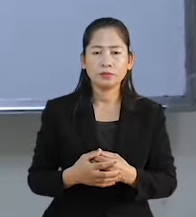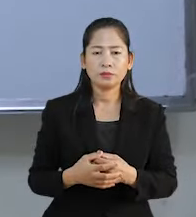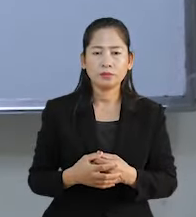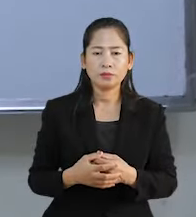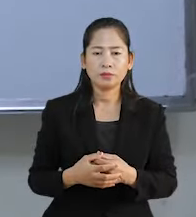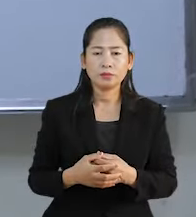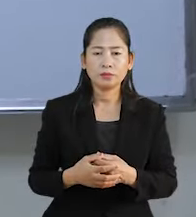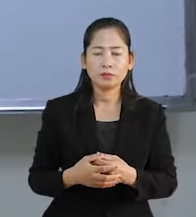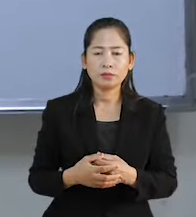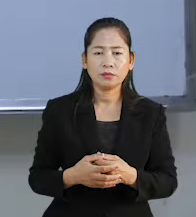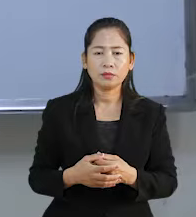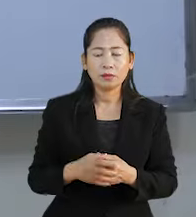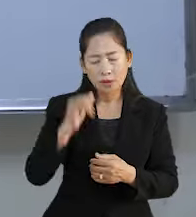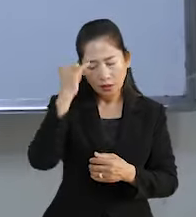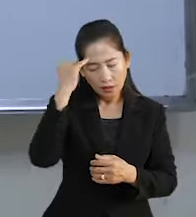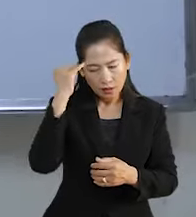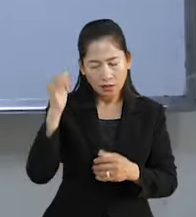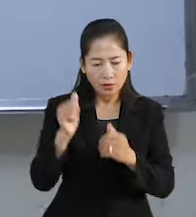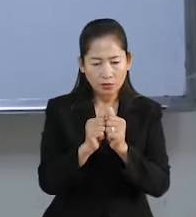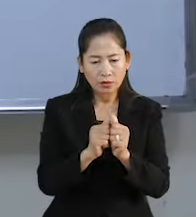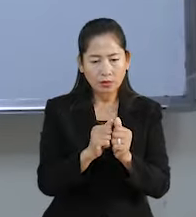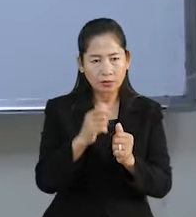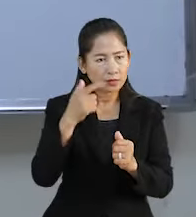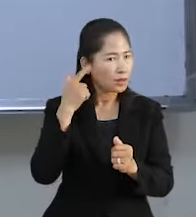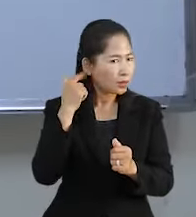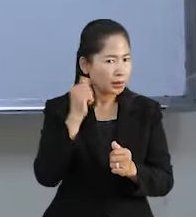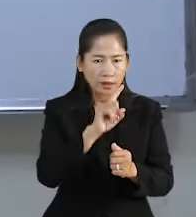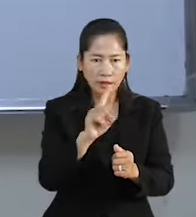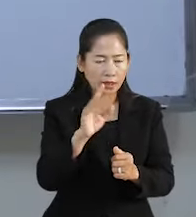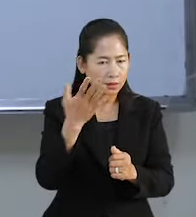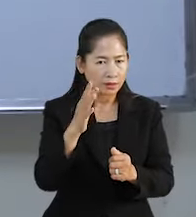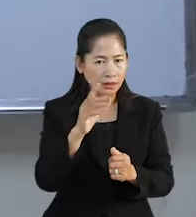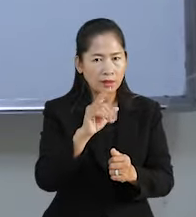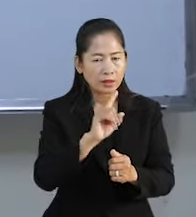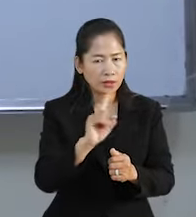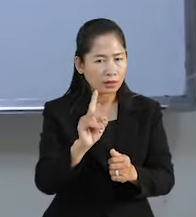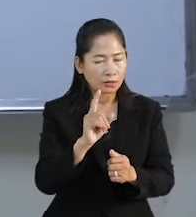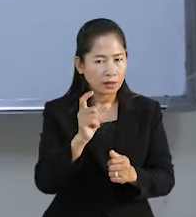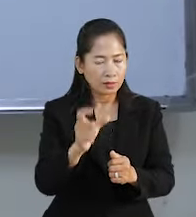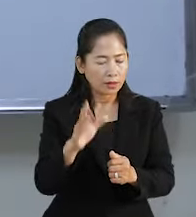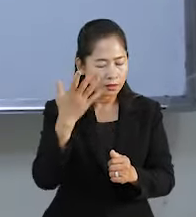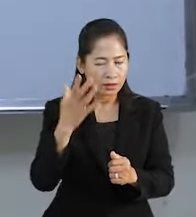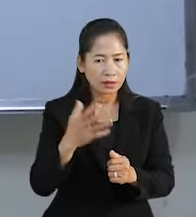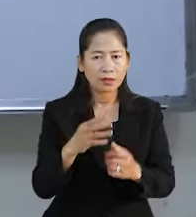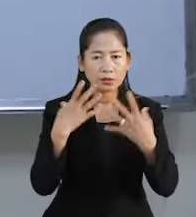នេះគាត់យើងតែងរួមគ្នាពុំមែនជាម្ដាយរបស់នរណាម្នាក់ឯណាកូនណាចាស្លូតបូត